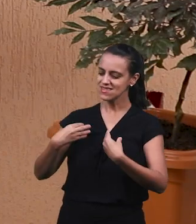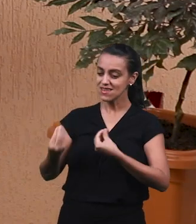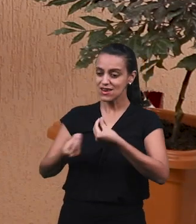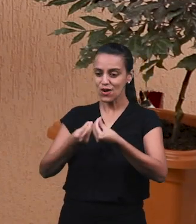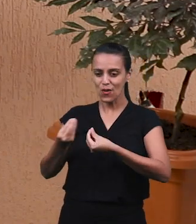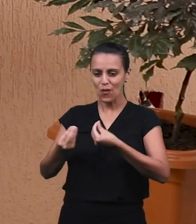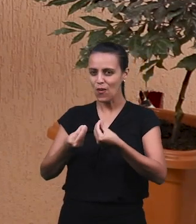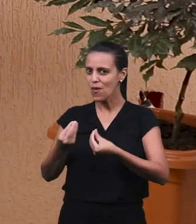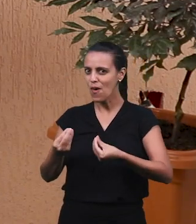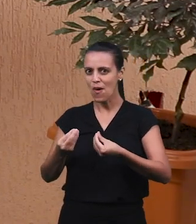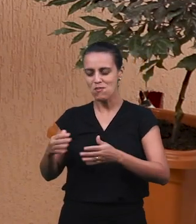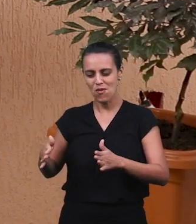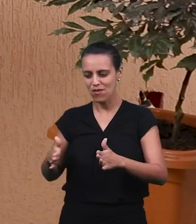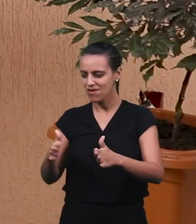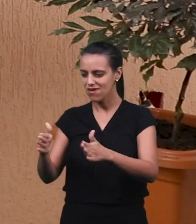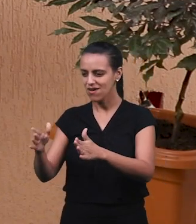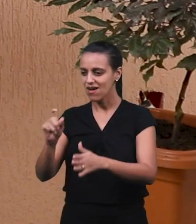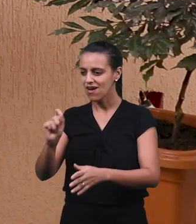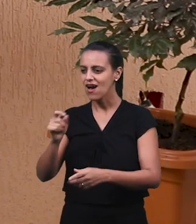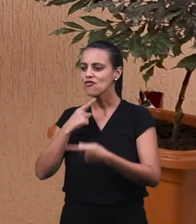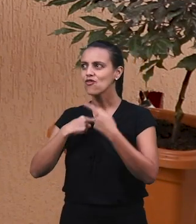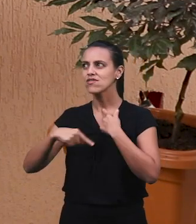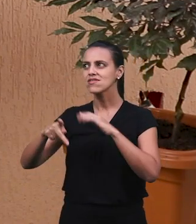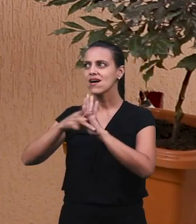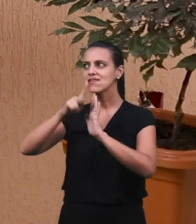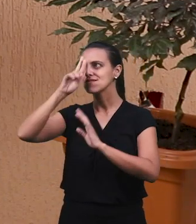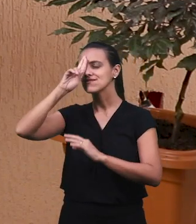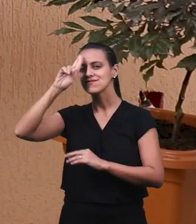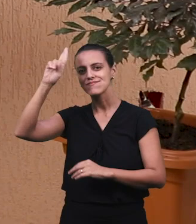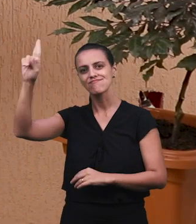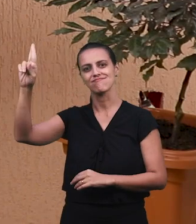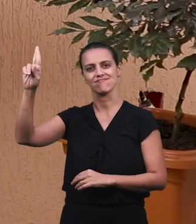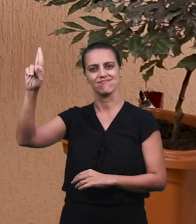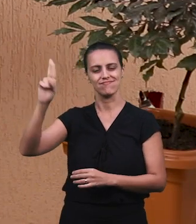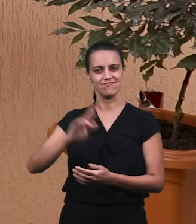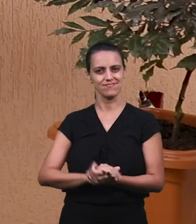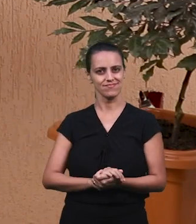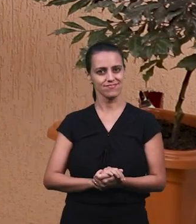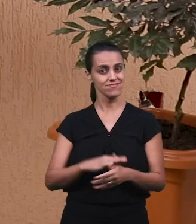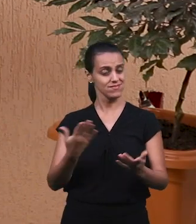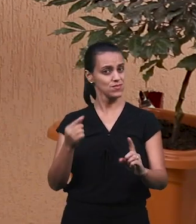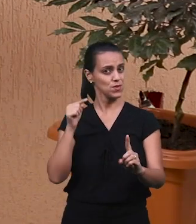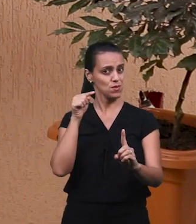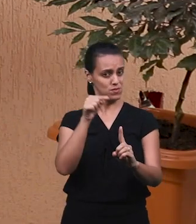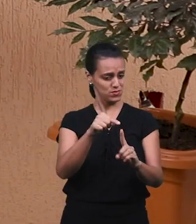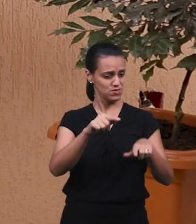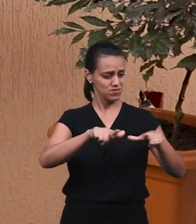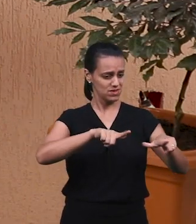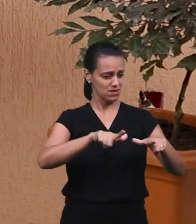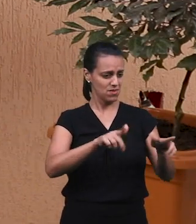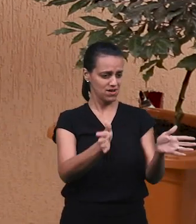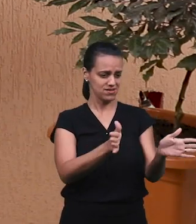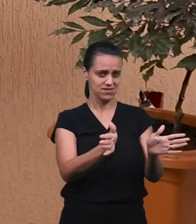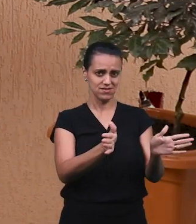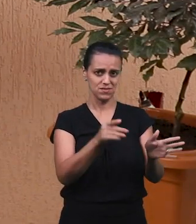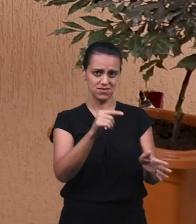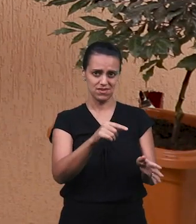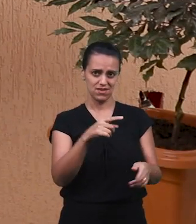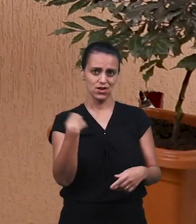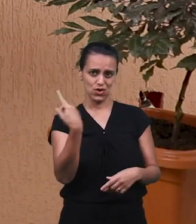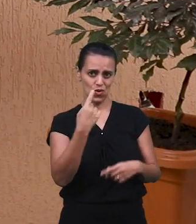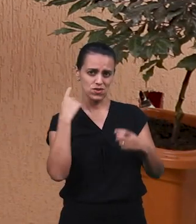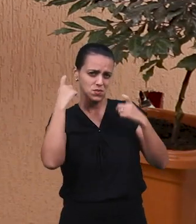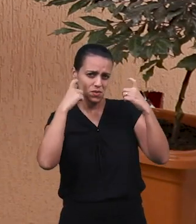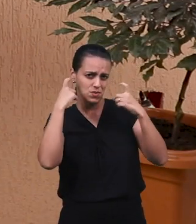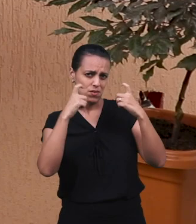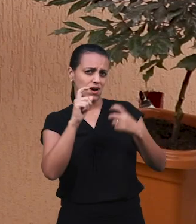nos fautes. Il nous enseigne dans le chemin que le Seigneur veut pour son Église. Donc l'objectif du travail d'accessibilité, notre